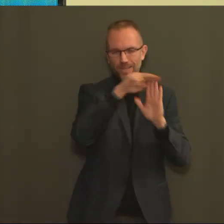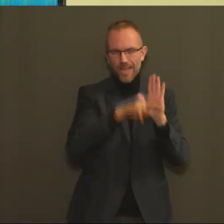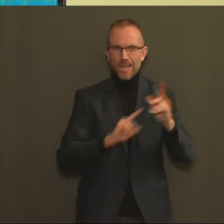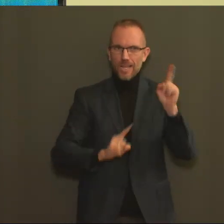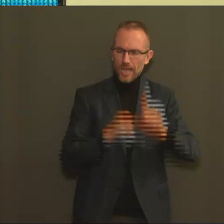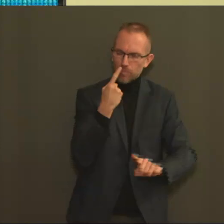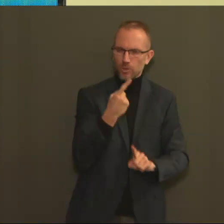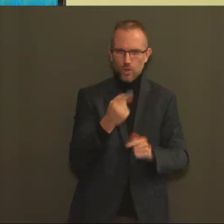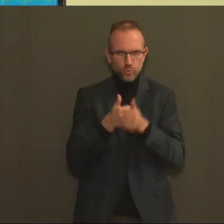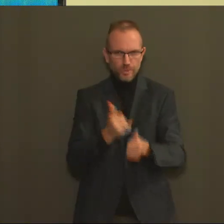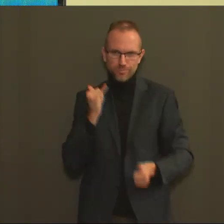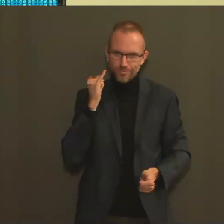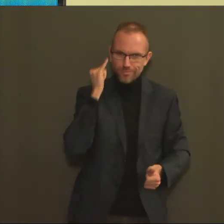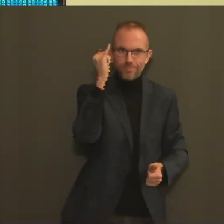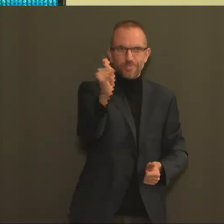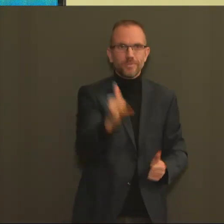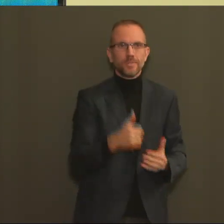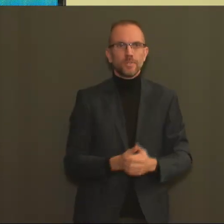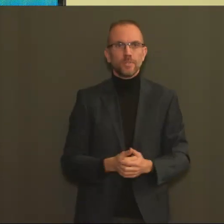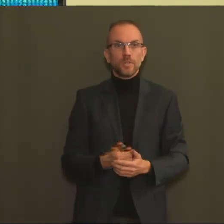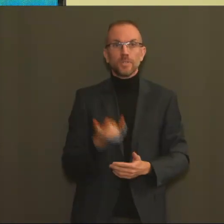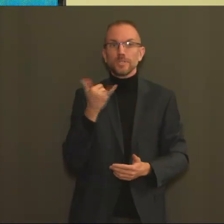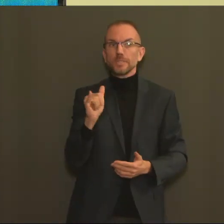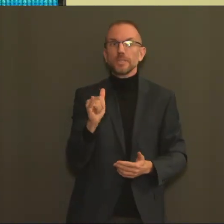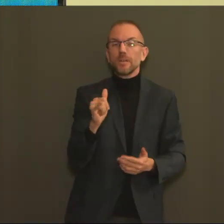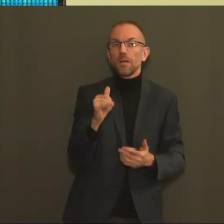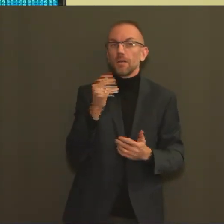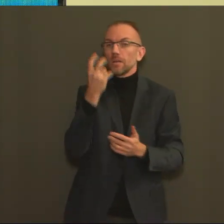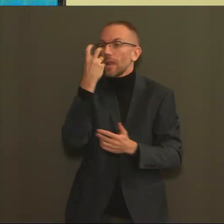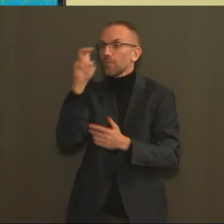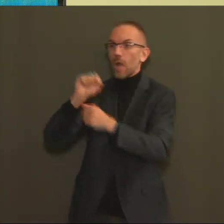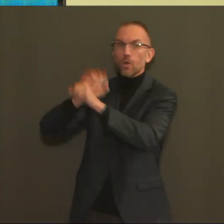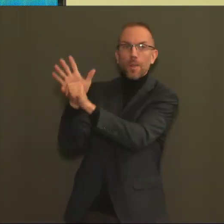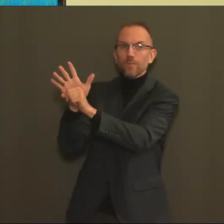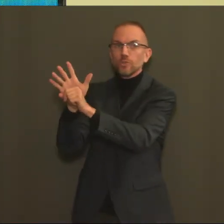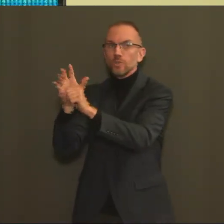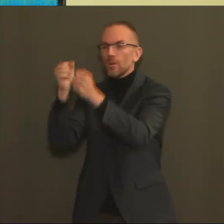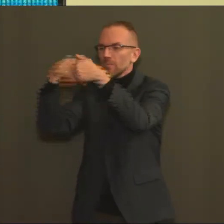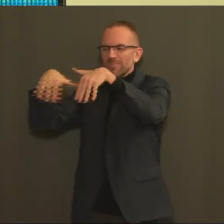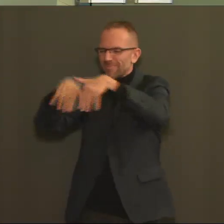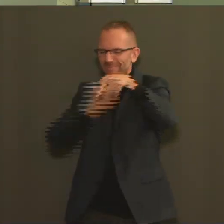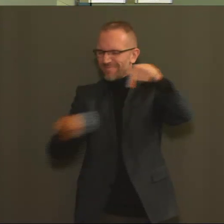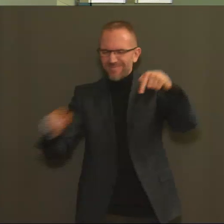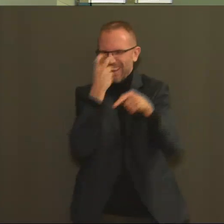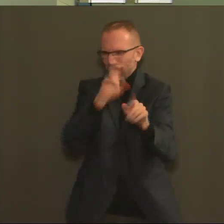dat hij druk gewoon nerveus de voor marian was geen zoet merci beaucoup